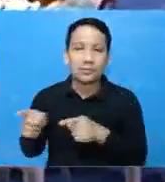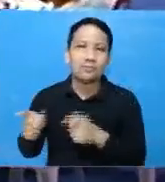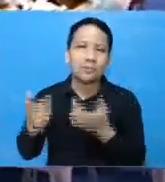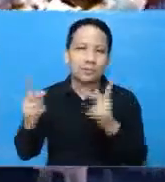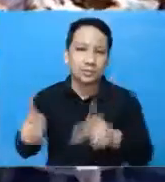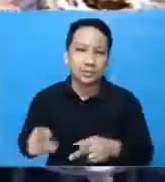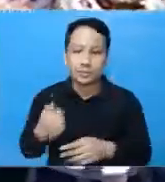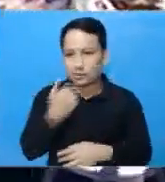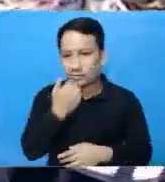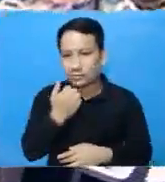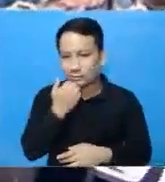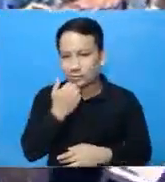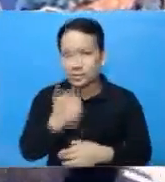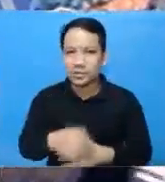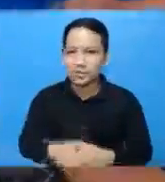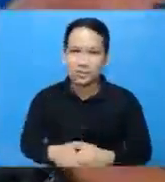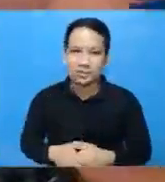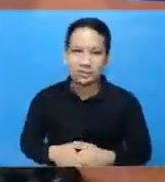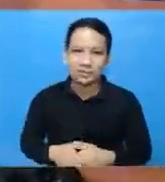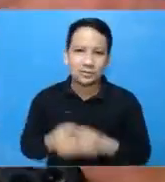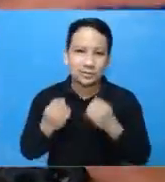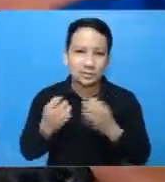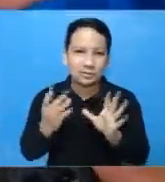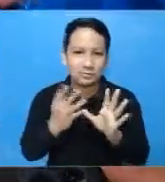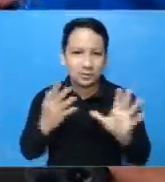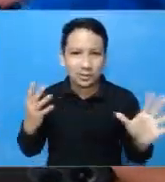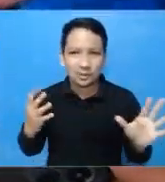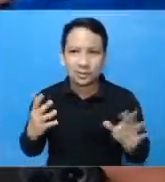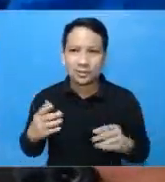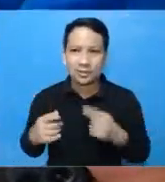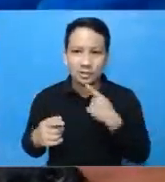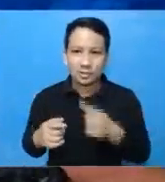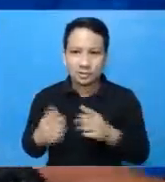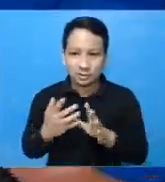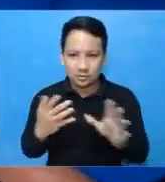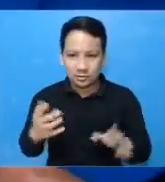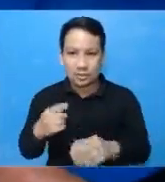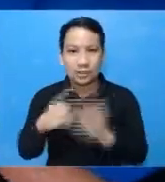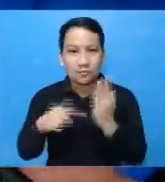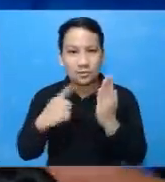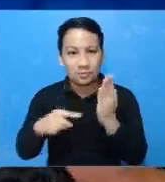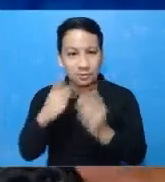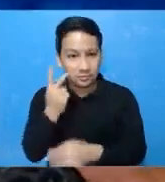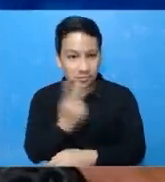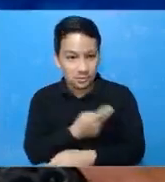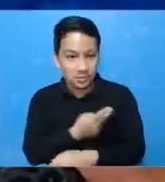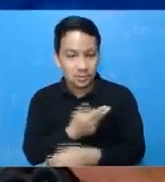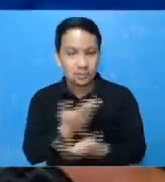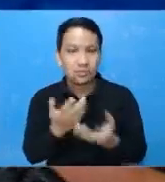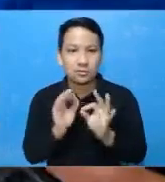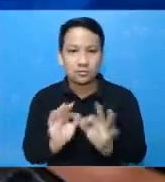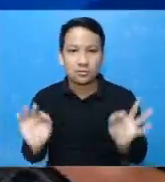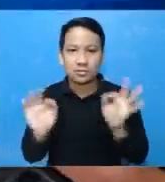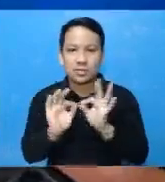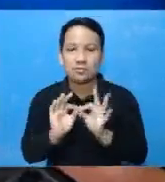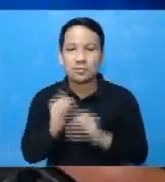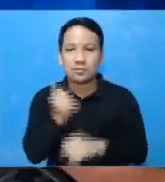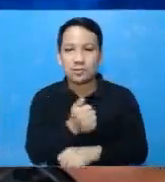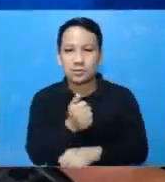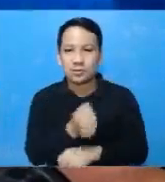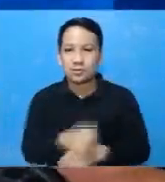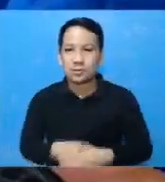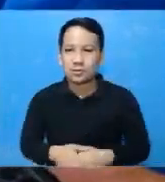siguro yung andaming tao tapos na yung shift mo, kunyari 5 o'clock ka lang, kailangan tapusin. Kasi nandyan na